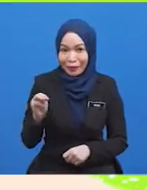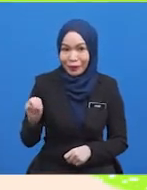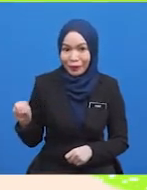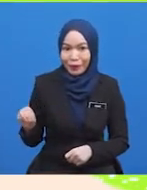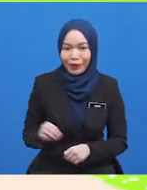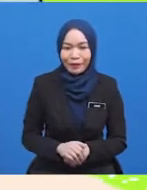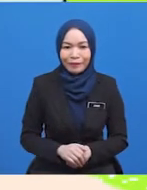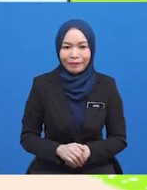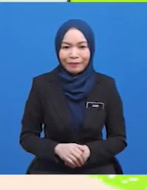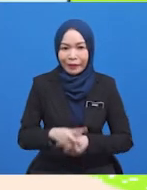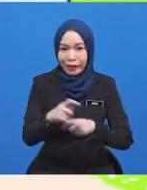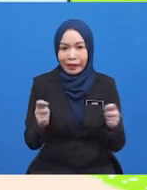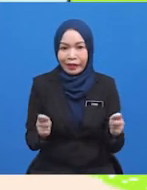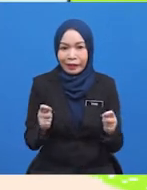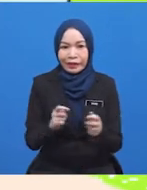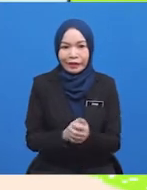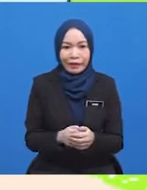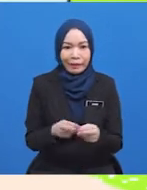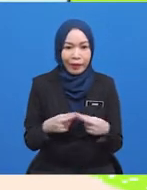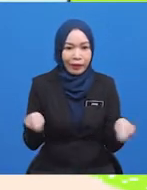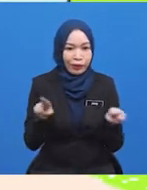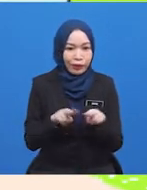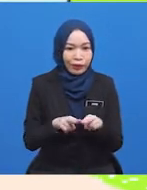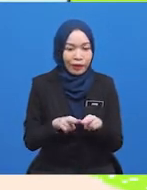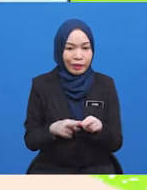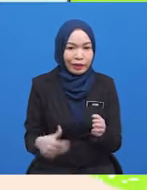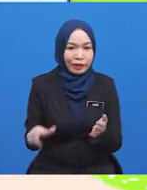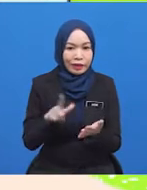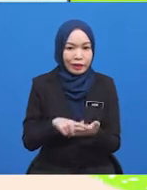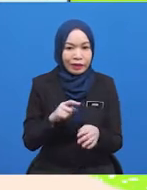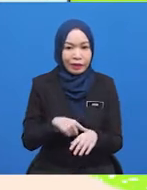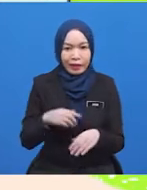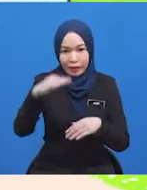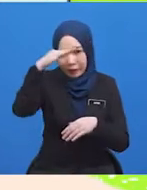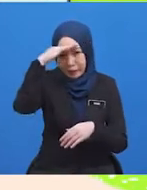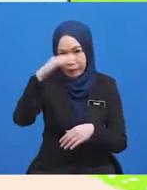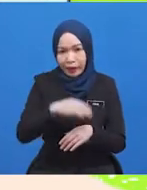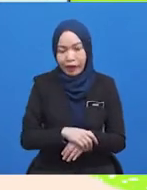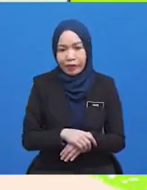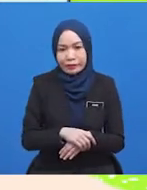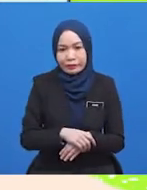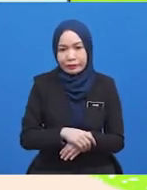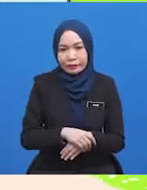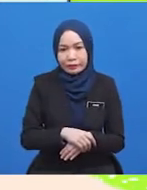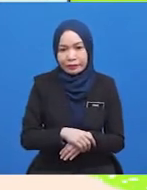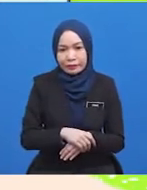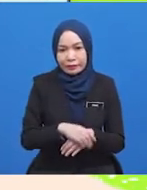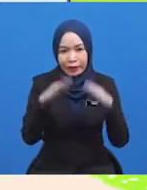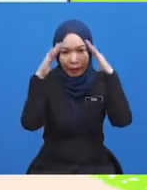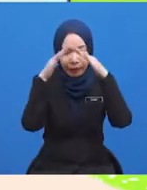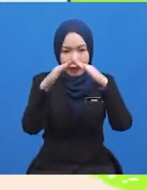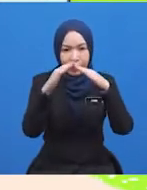Murid-murid, lokasi utama batuan igneous terletak di Kuantan, Pahang, Segamat Johor,